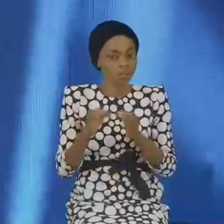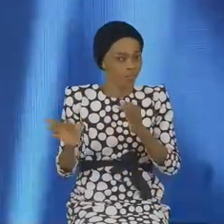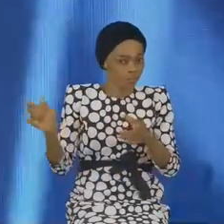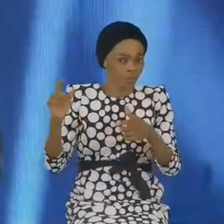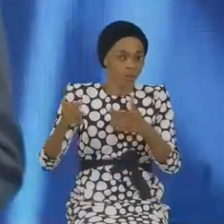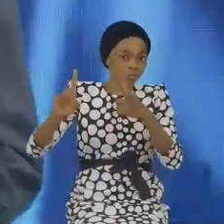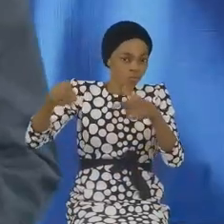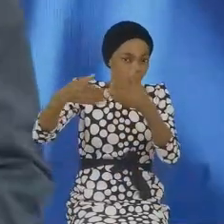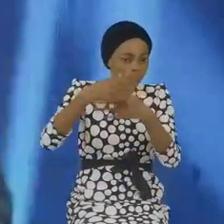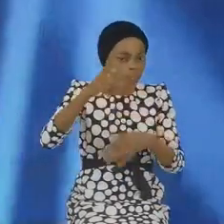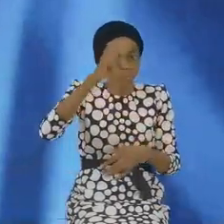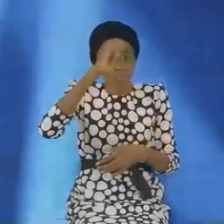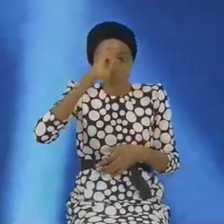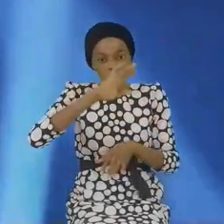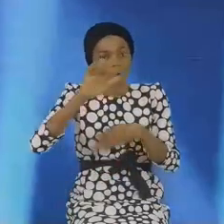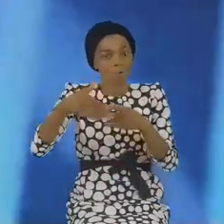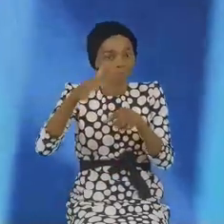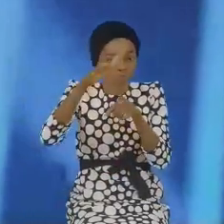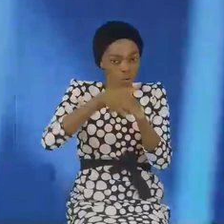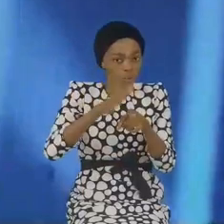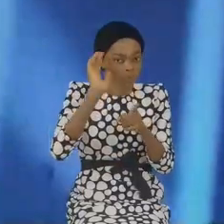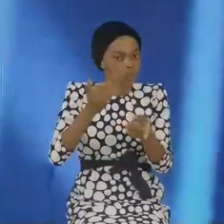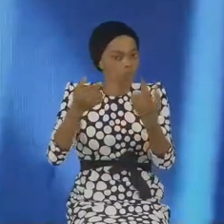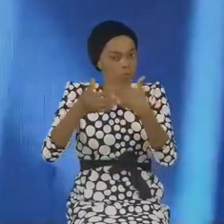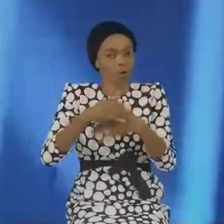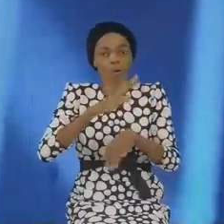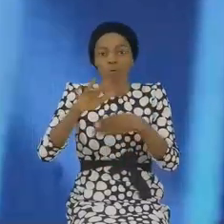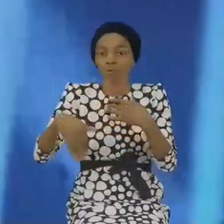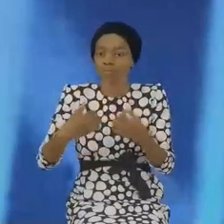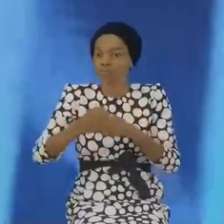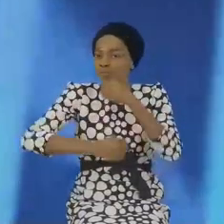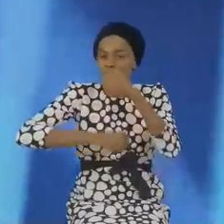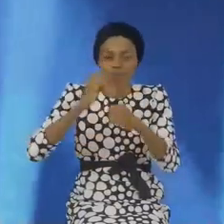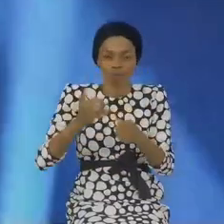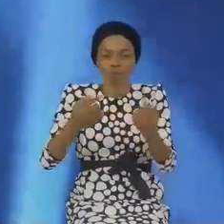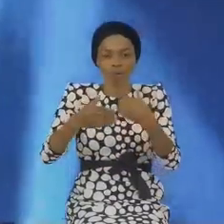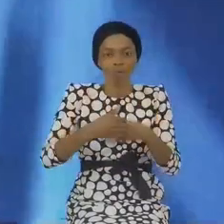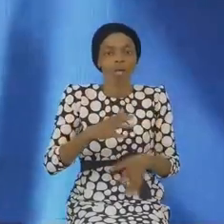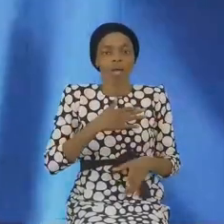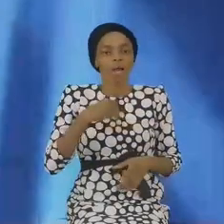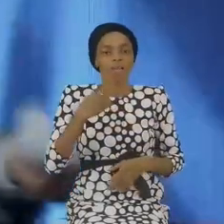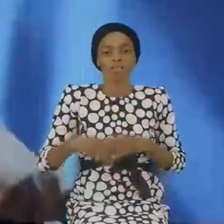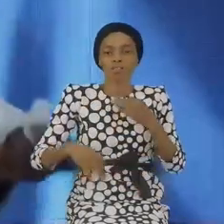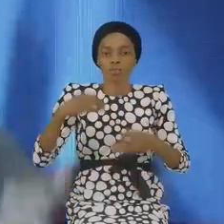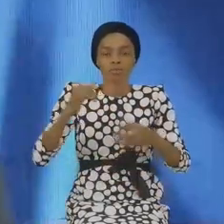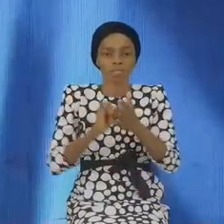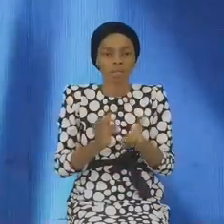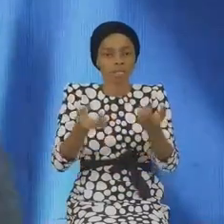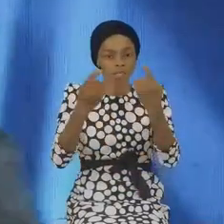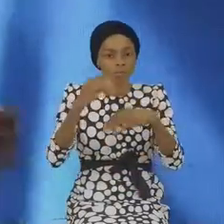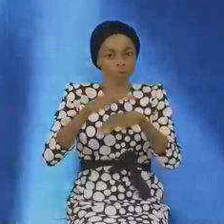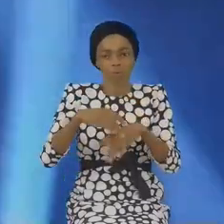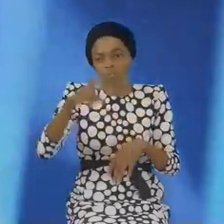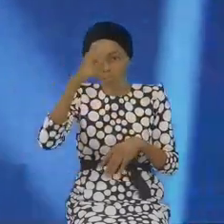Égypte, toute l'oppression reviendra. La servitude reviendra. Et le jugement qui est venu sur l'Égypte